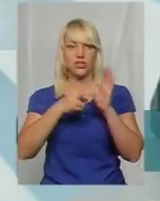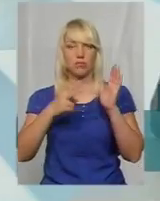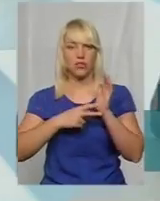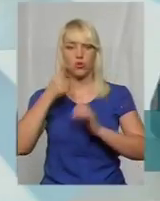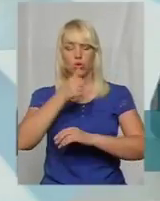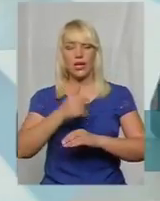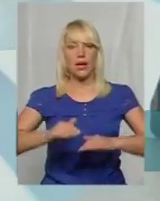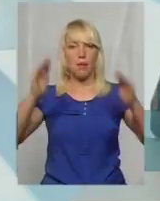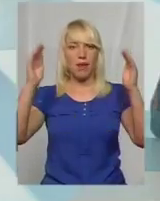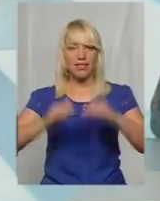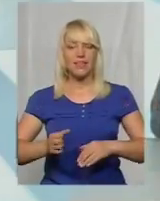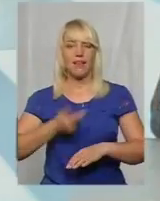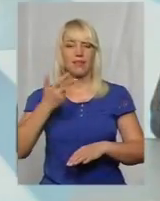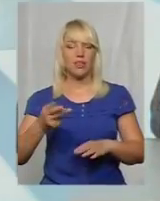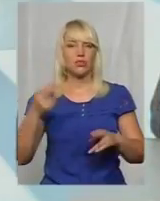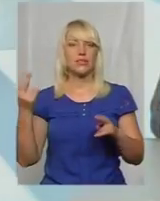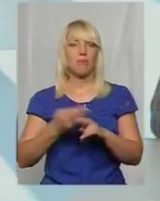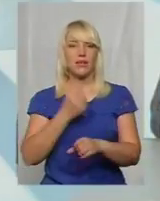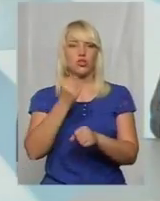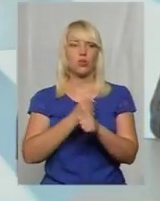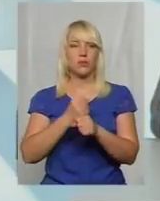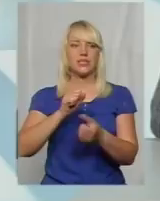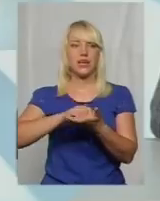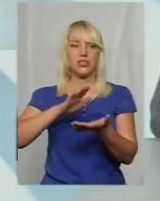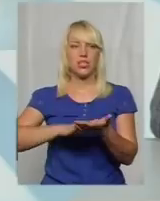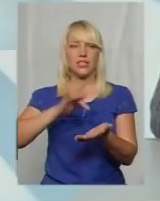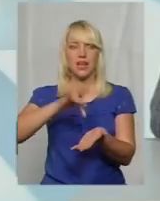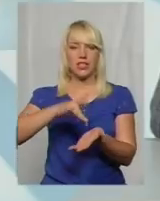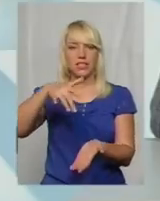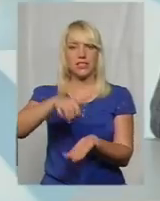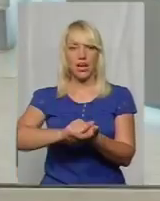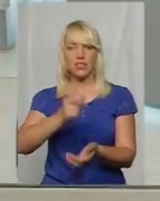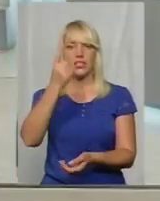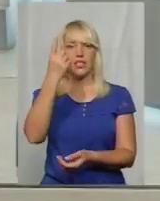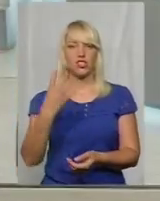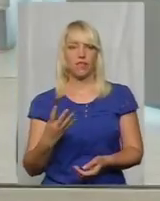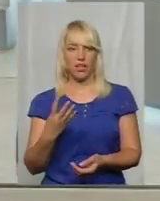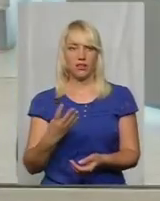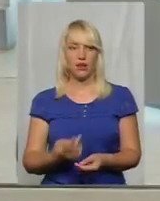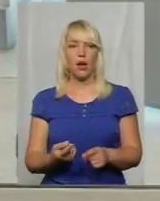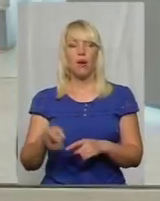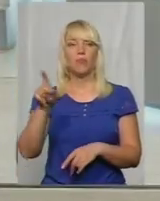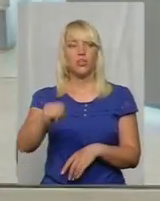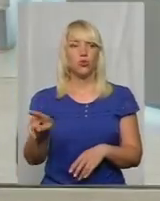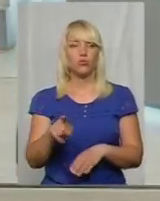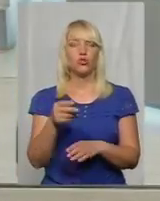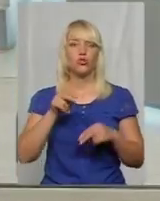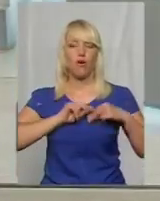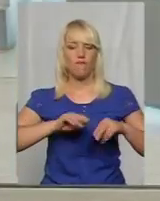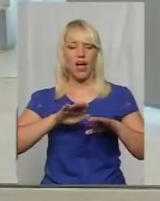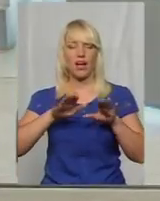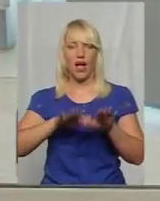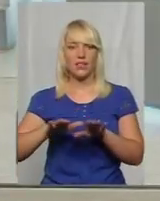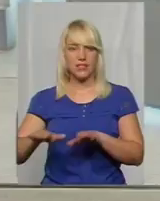падіння кількості безробітних зареєстрованих, які були в центрі зайнятості, майже на чверть. Майже на чверть, при тому, що вакансій зросло теж майже